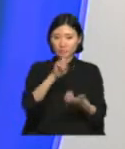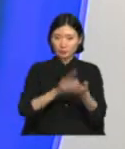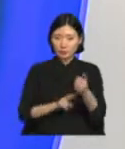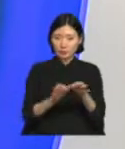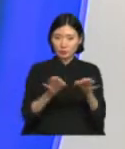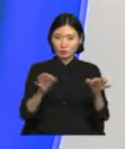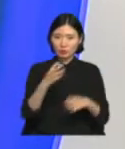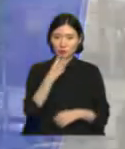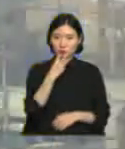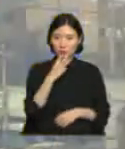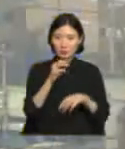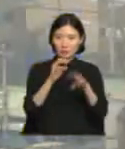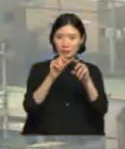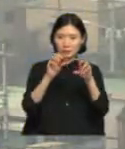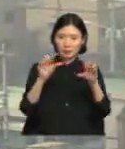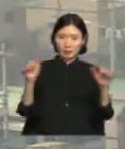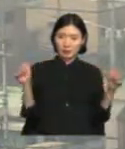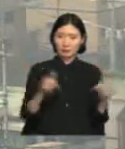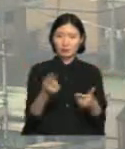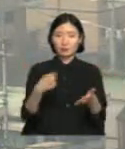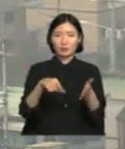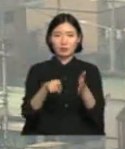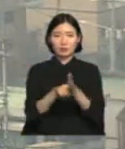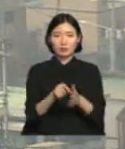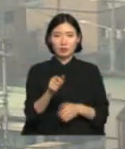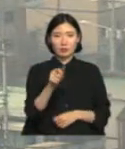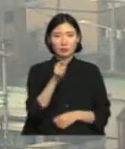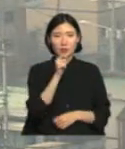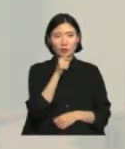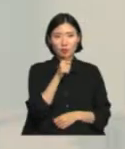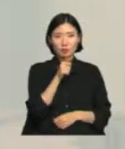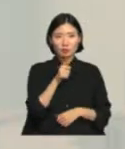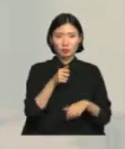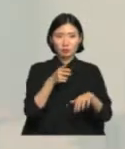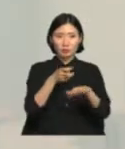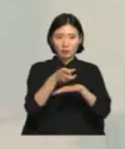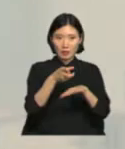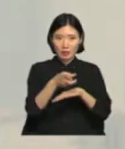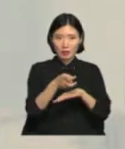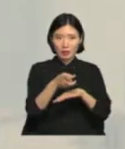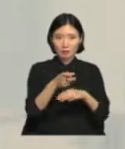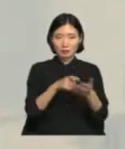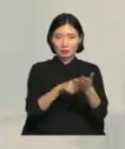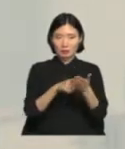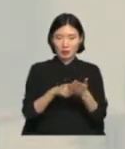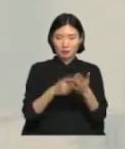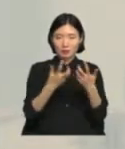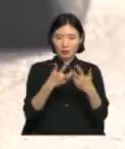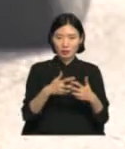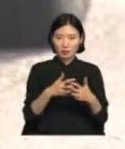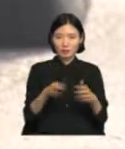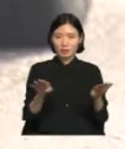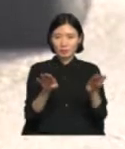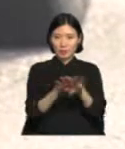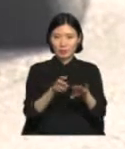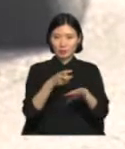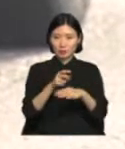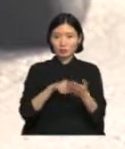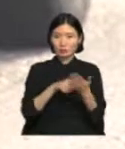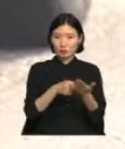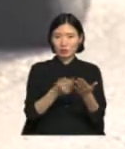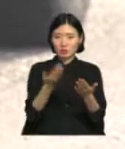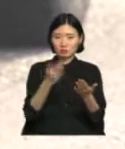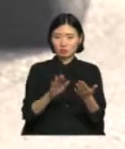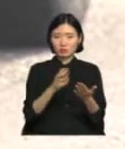그동안 서울시에서 미세먼지를 줄이기 위해 노후 경유차의 저감장치 부착과 폐차 지원을 추진해왔죠.